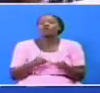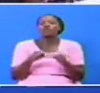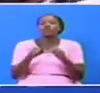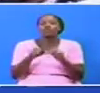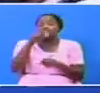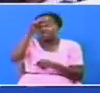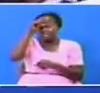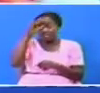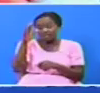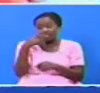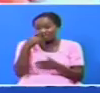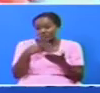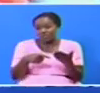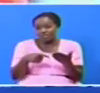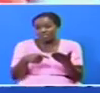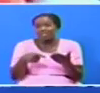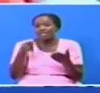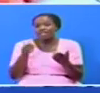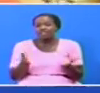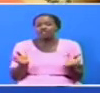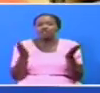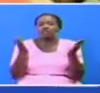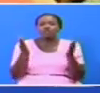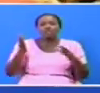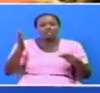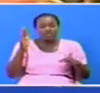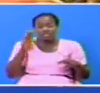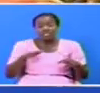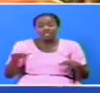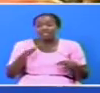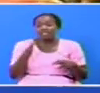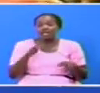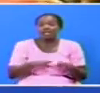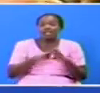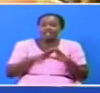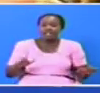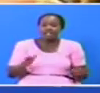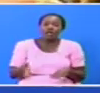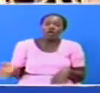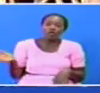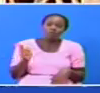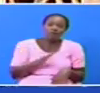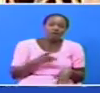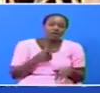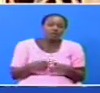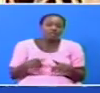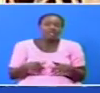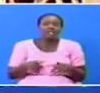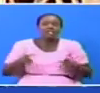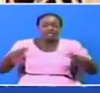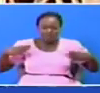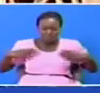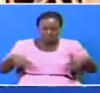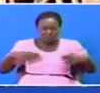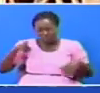Lenol Kulala amesema hatua hiyo itaimarisha usalama eneo hilo na kuwa ardhi hiyo itarejeshwa, lakini wenyeji wanasisitiza kuwa